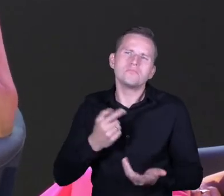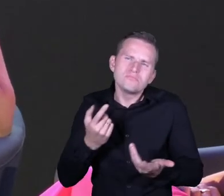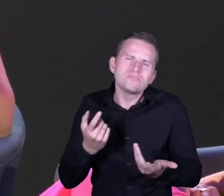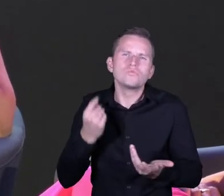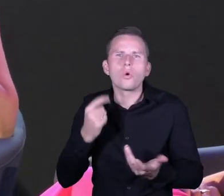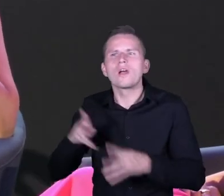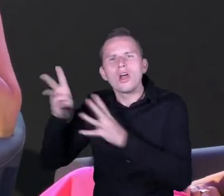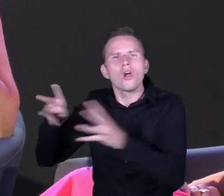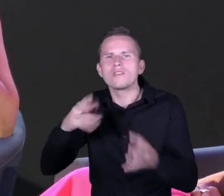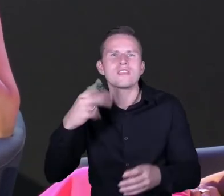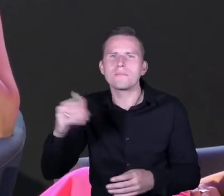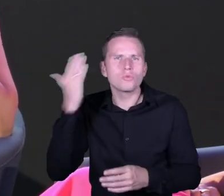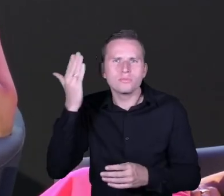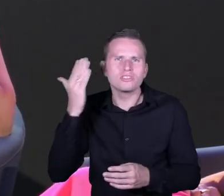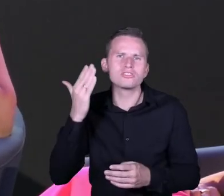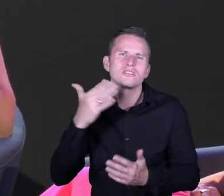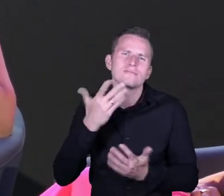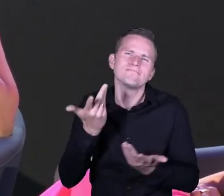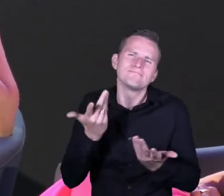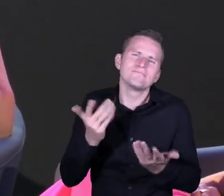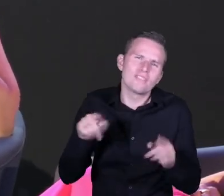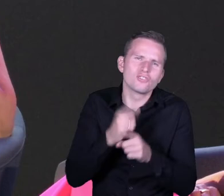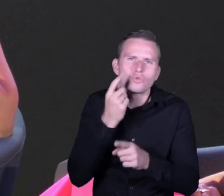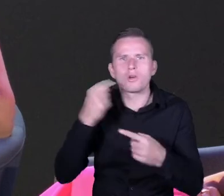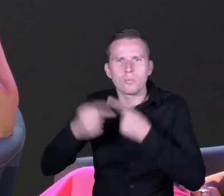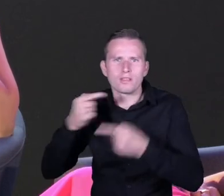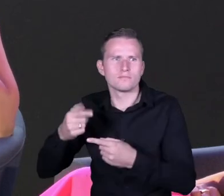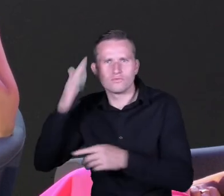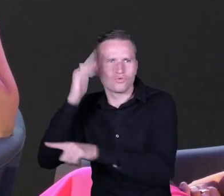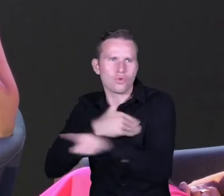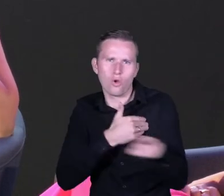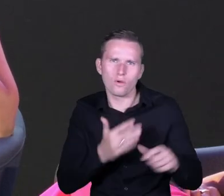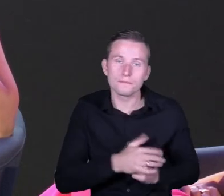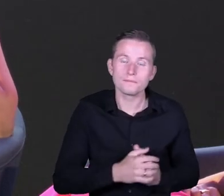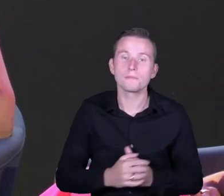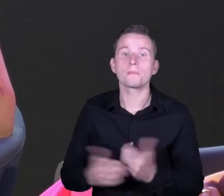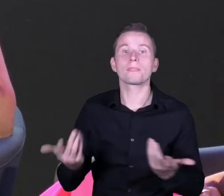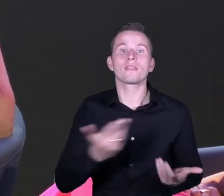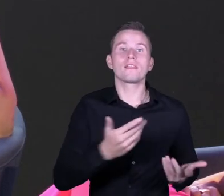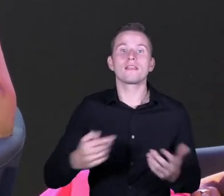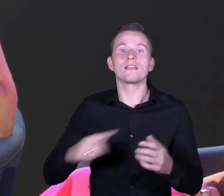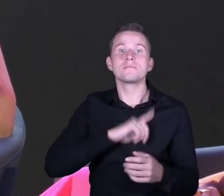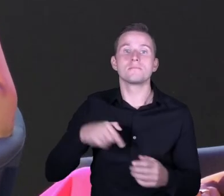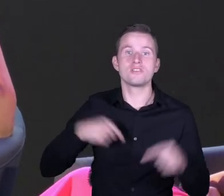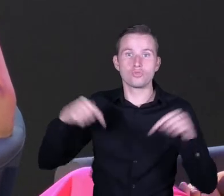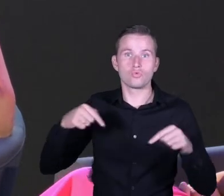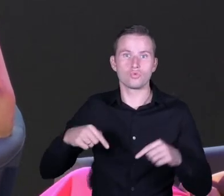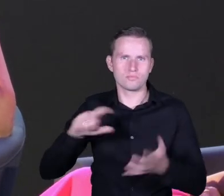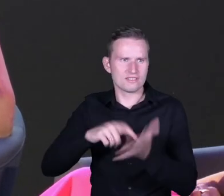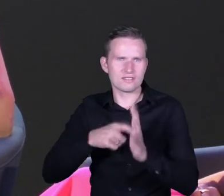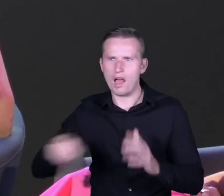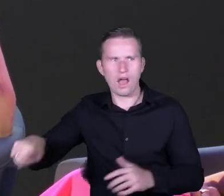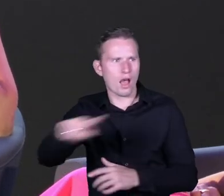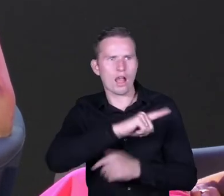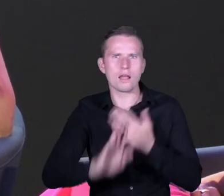o niepublicznych w połowie też. I otóż my mamy tu na sali 20 szkół, które